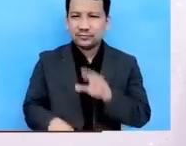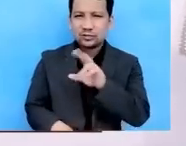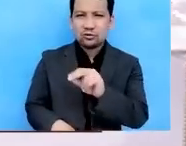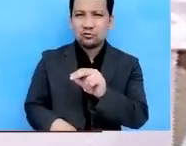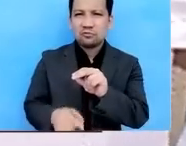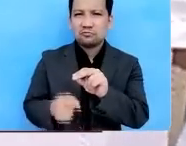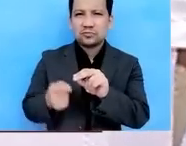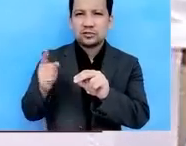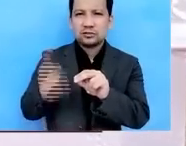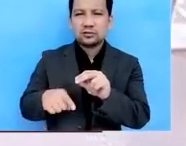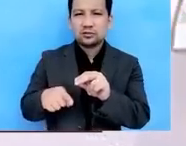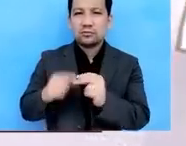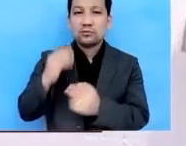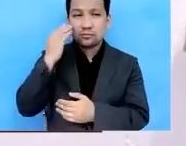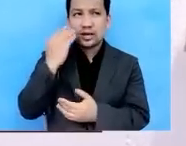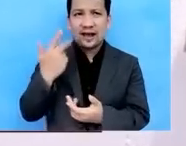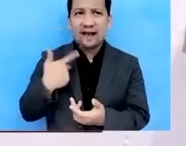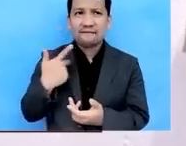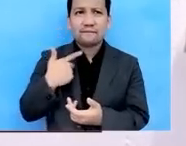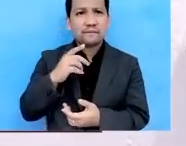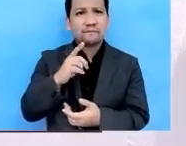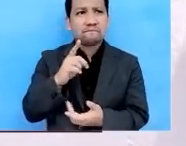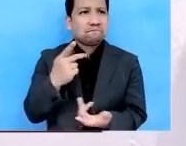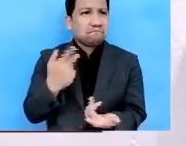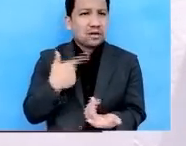na ninipis talaga yung supply